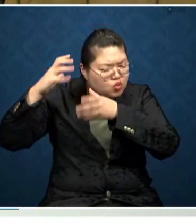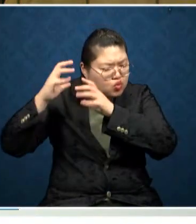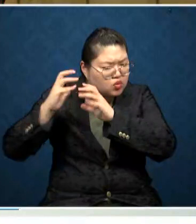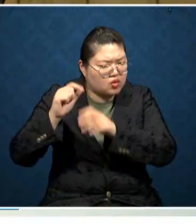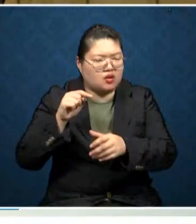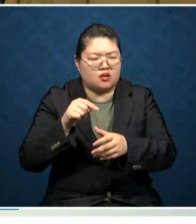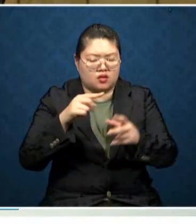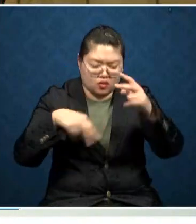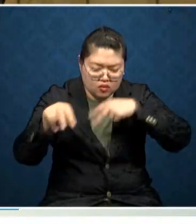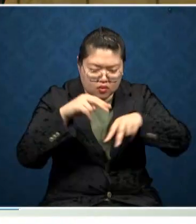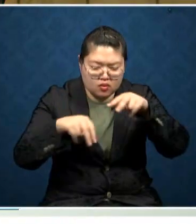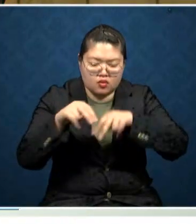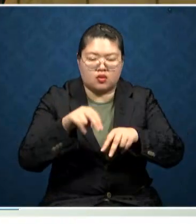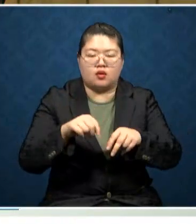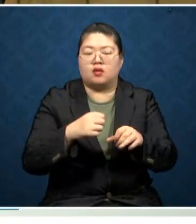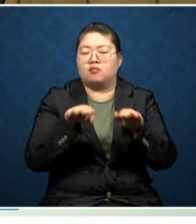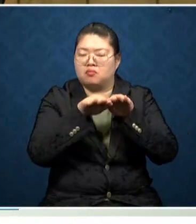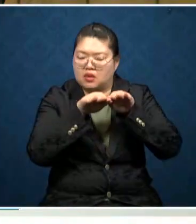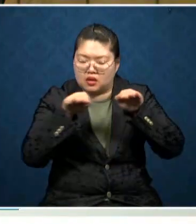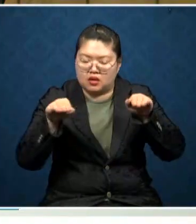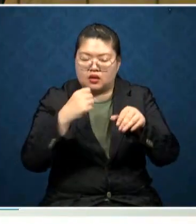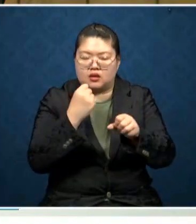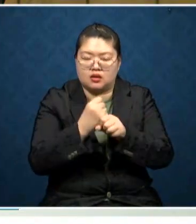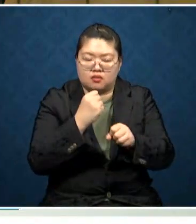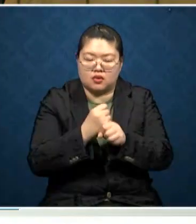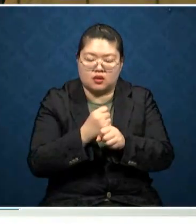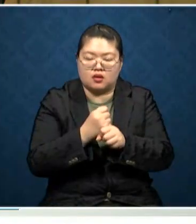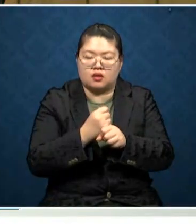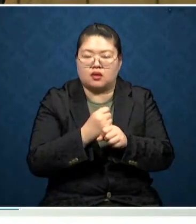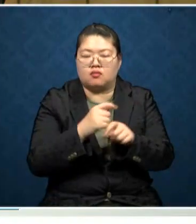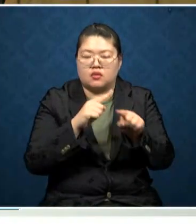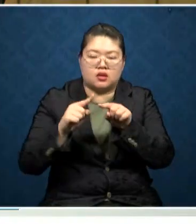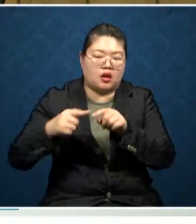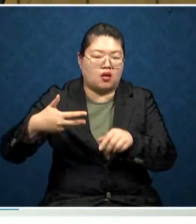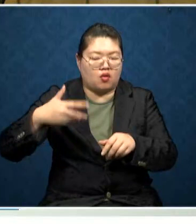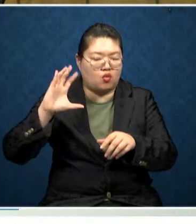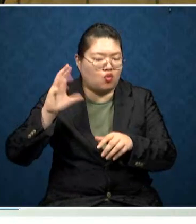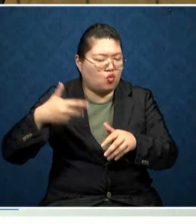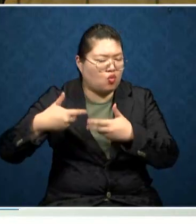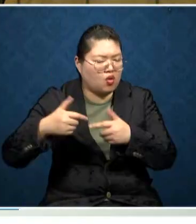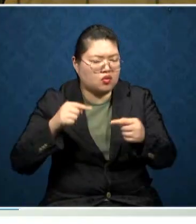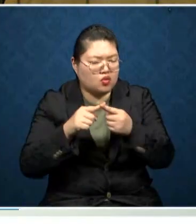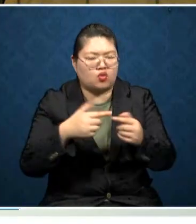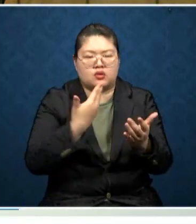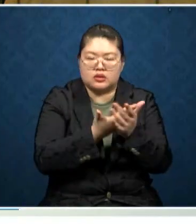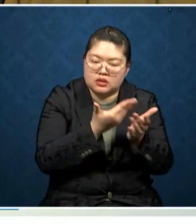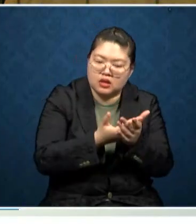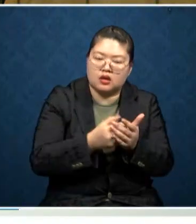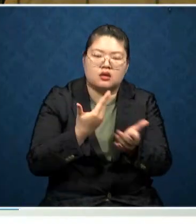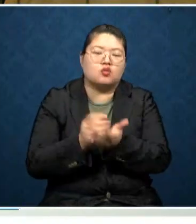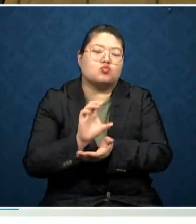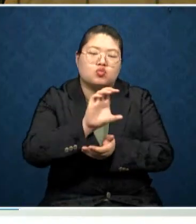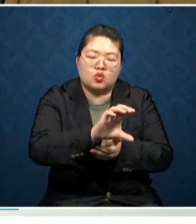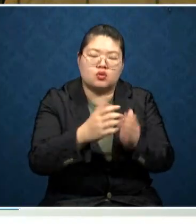ทวนสอบและด้านมาตรการและกลไกลดแก๊สเรือนกระจกด้านการเงินและการลงทุนด้าน